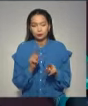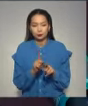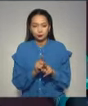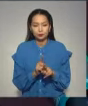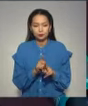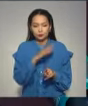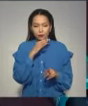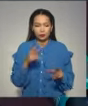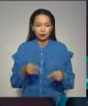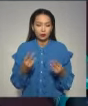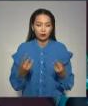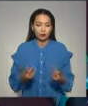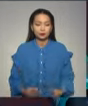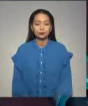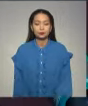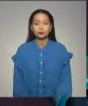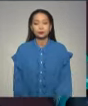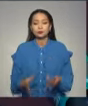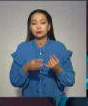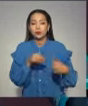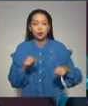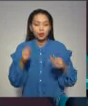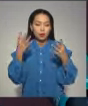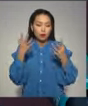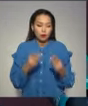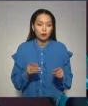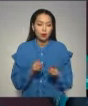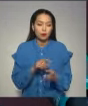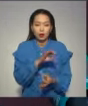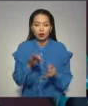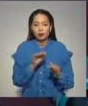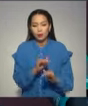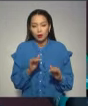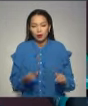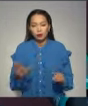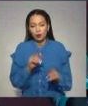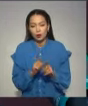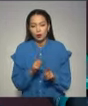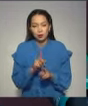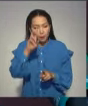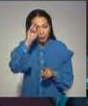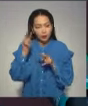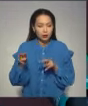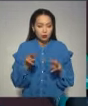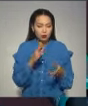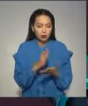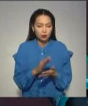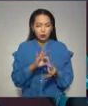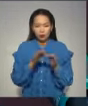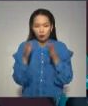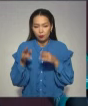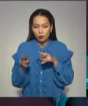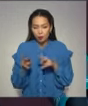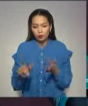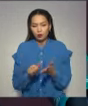айтты. Депрем бөлгесінде жер сілкінісі кезінде жетім қалған балалар қазір мемлекеттің бақылауында. Бұл балалардың жеке басын анықтау және